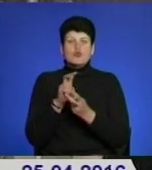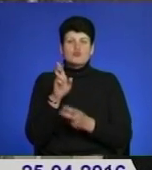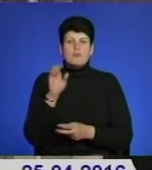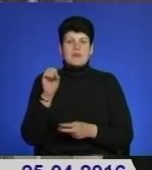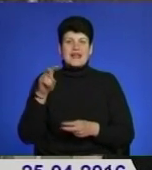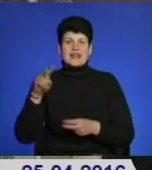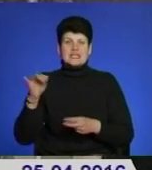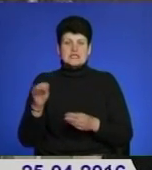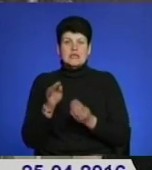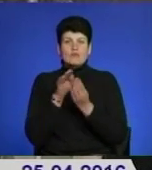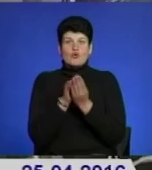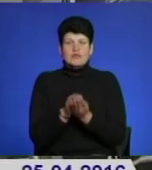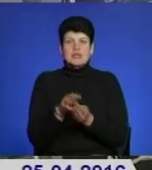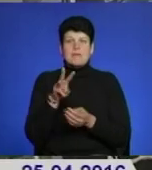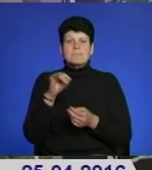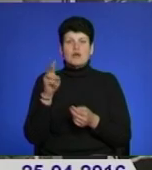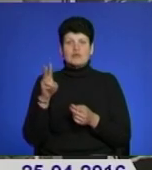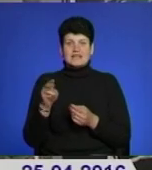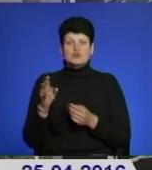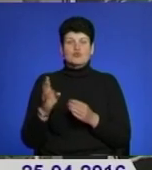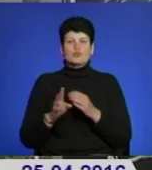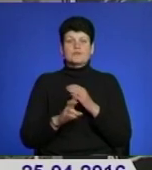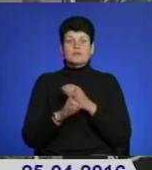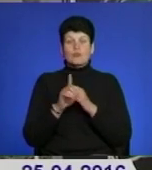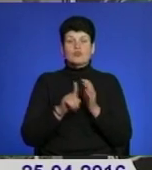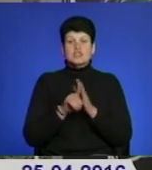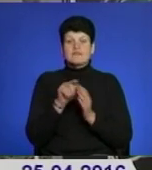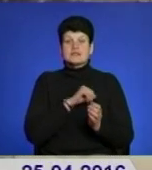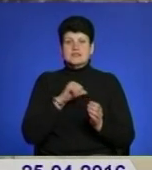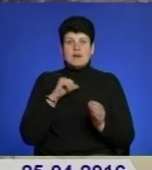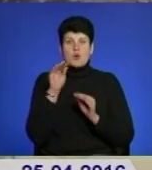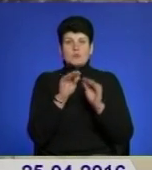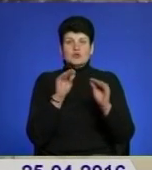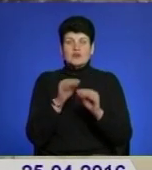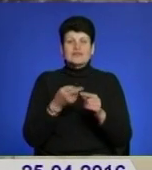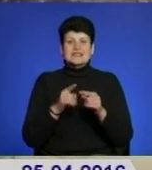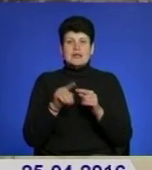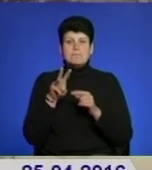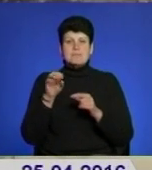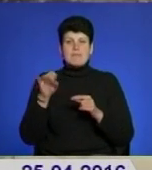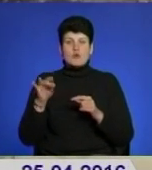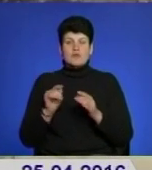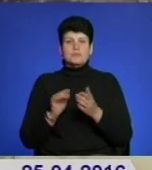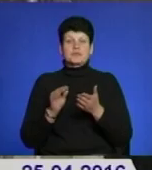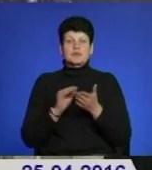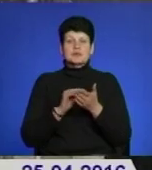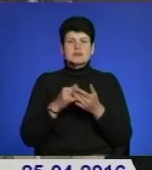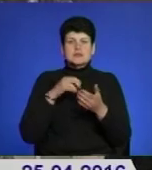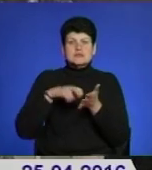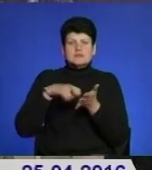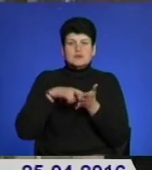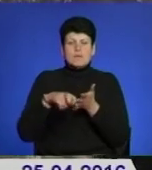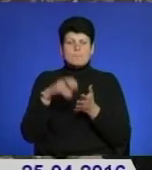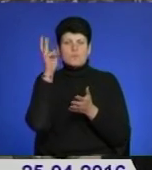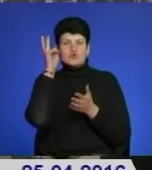бельгійців, які поховані на Миколинецькому цвинтарі, почав самотужки облаштовувати цей меморіал, списуватися з посольством, з істориками Бельгії,